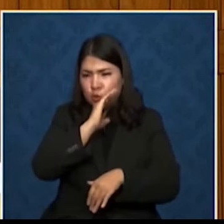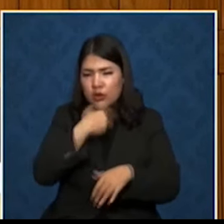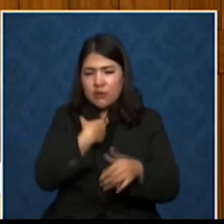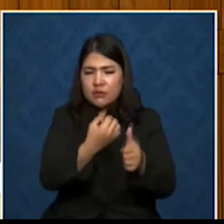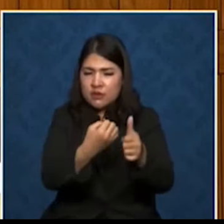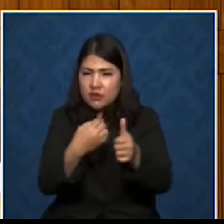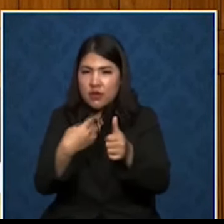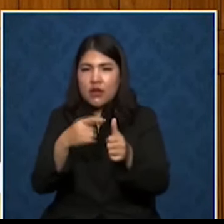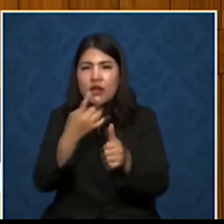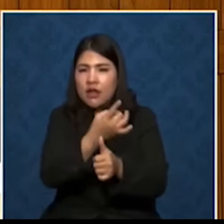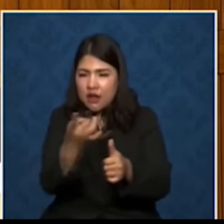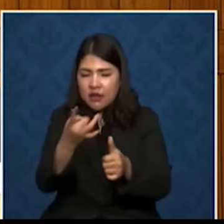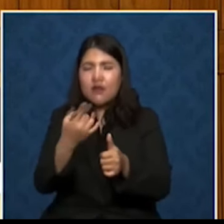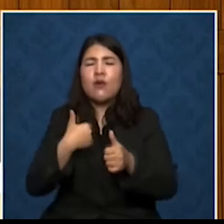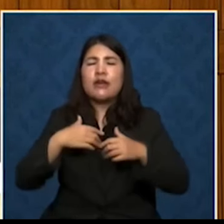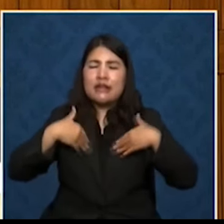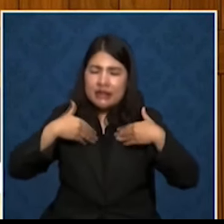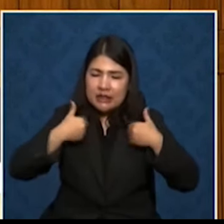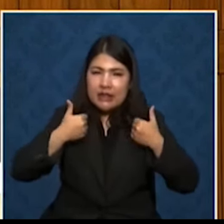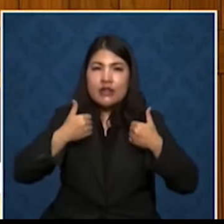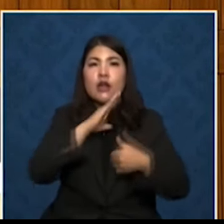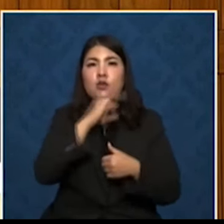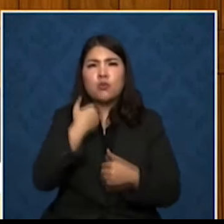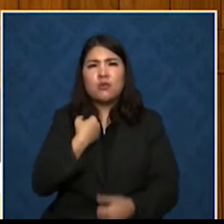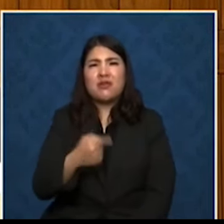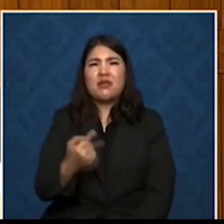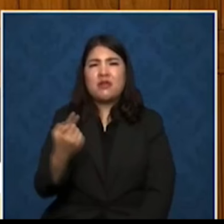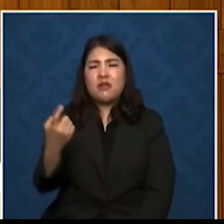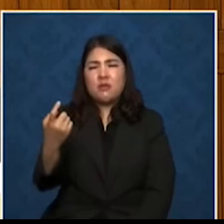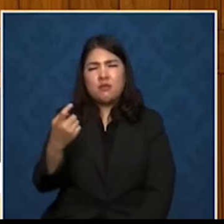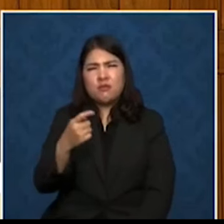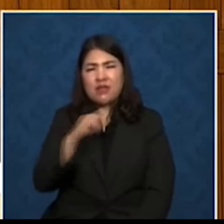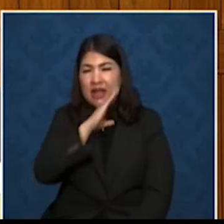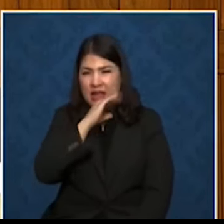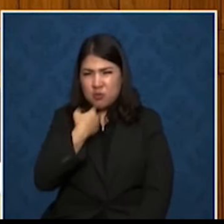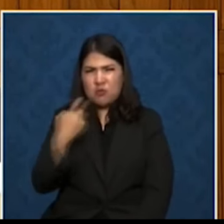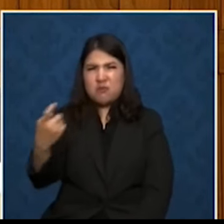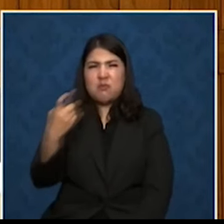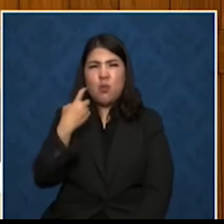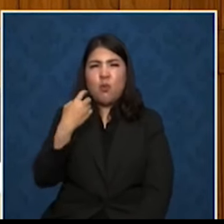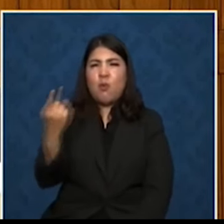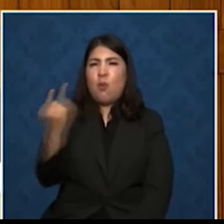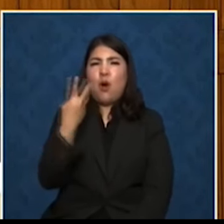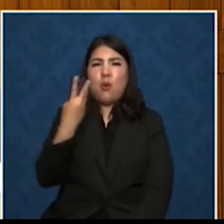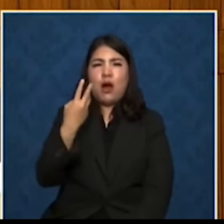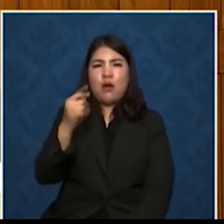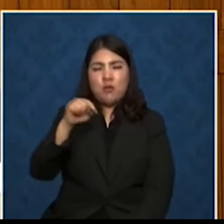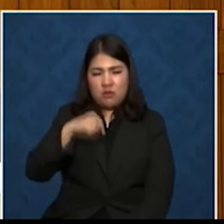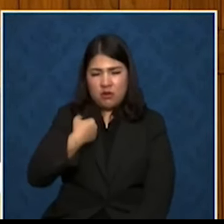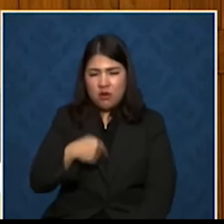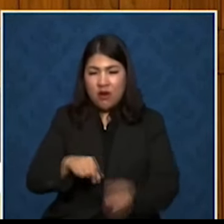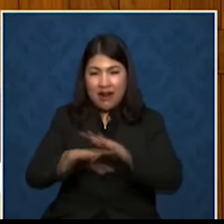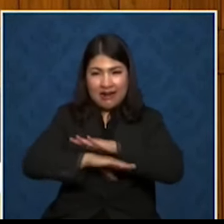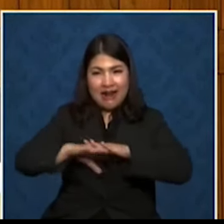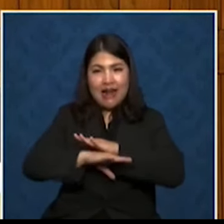ก็ยิดี รบฟังครัถ้าเกิดมีขอกลวหา อะไร ก็ขarlaกฐานขอเหุผลมาเรื่องของกำลักชด